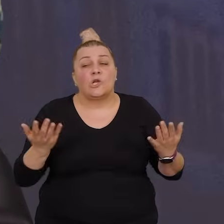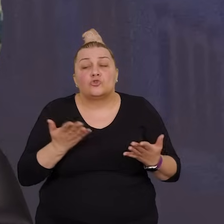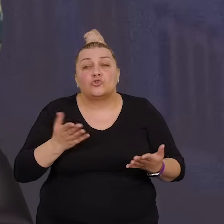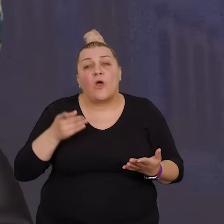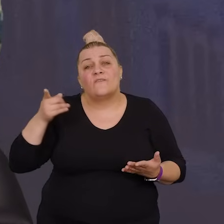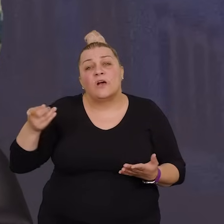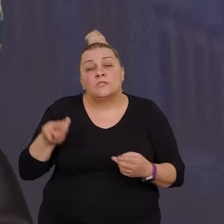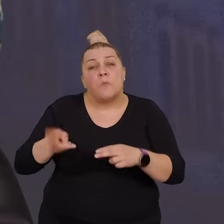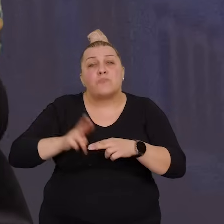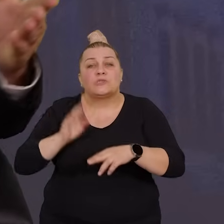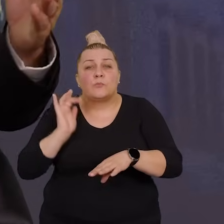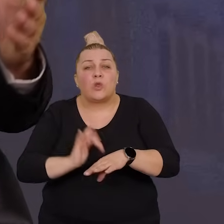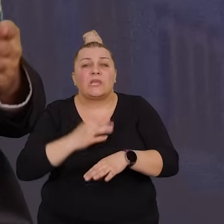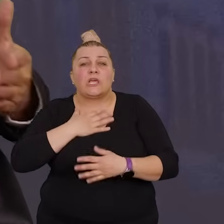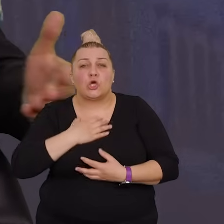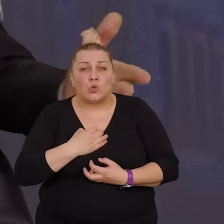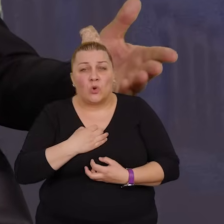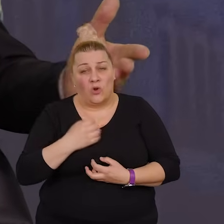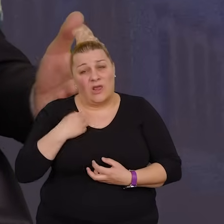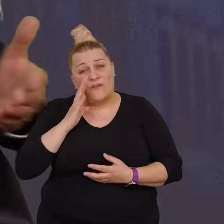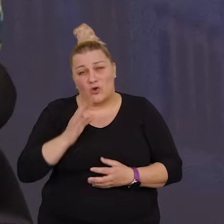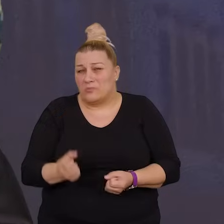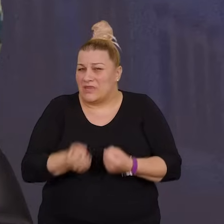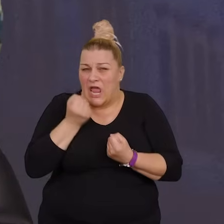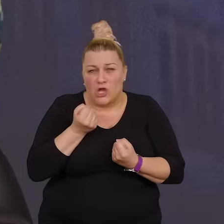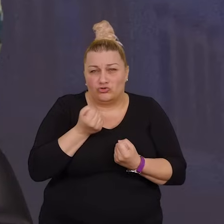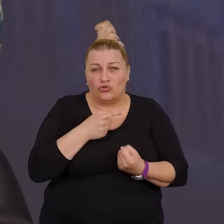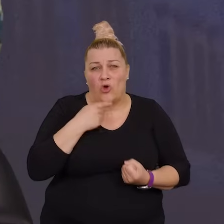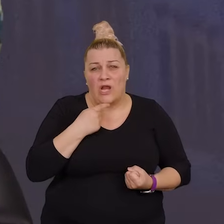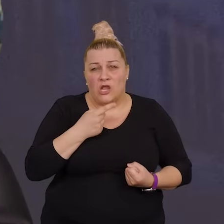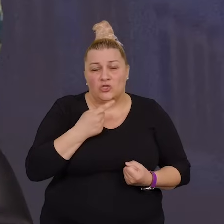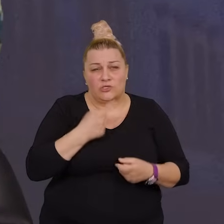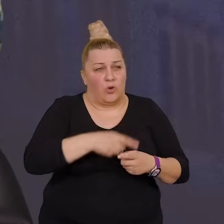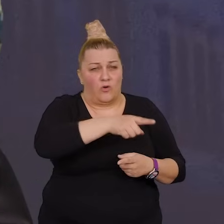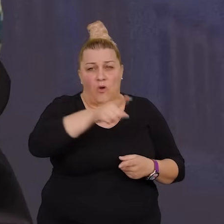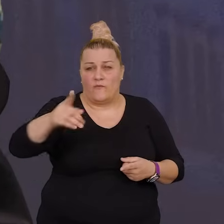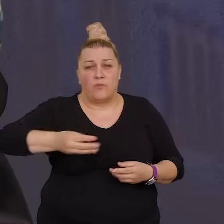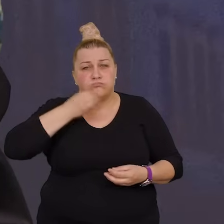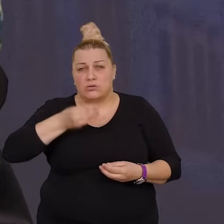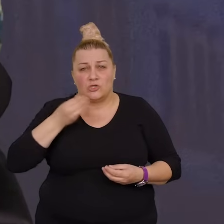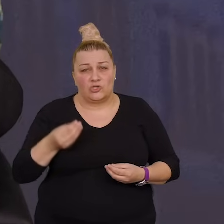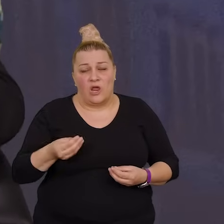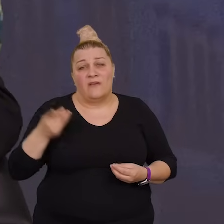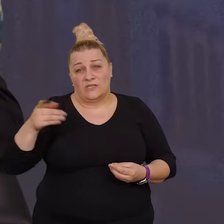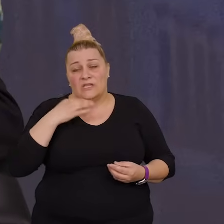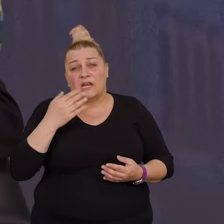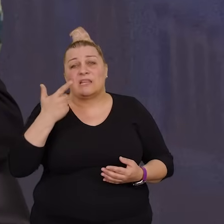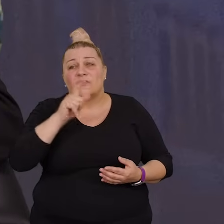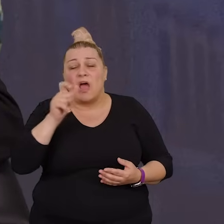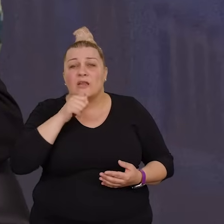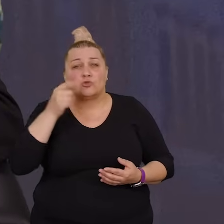vas tu posebno dirnulo? Teško je tu izdvojiti, vjerujem da je stravično, kažete samo 2 dnevno, jer više ne možete psihički to podnijeti.